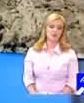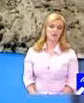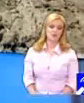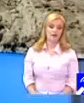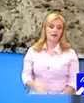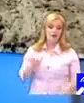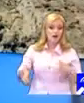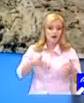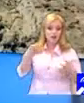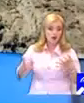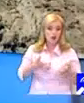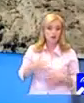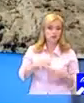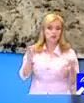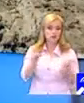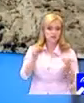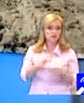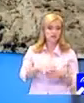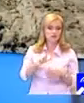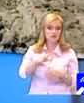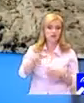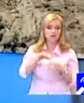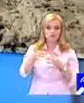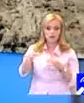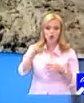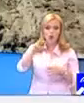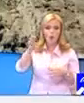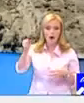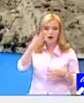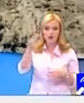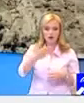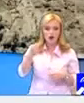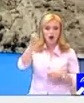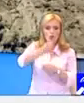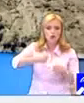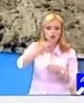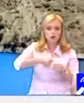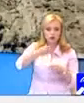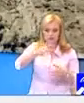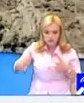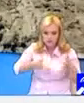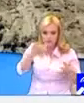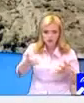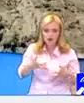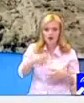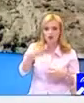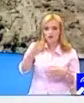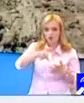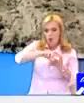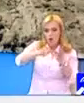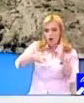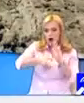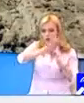O descoperire arheologică uimitoare a fost făcută la periferia Romei. Muncitorii care lucrau la consolidarea unui apeduct au dat peste o